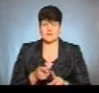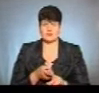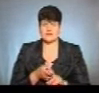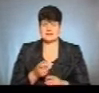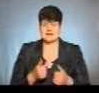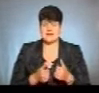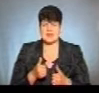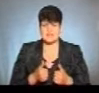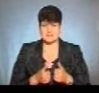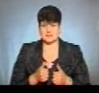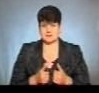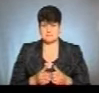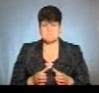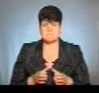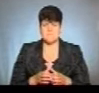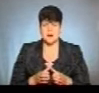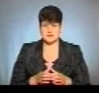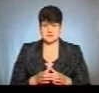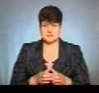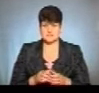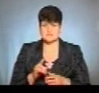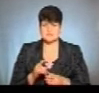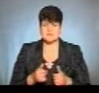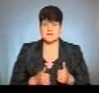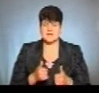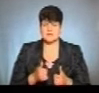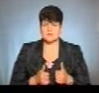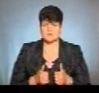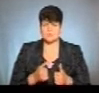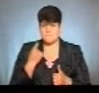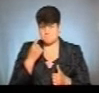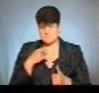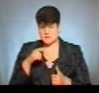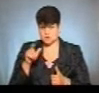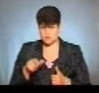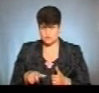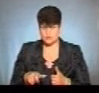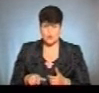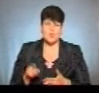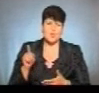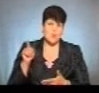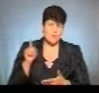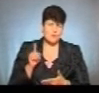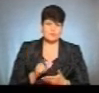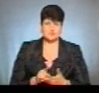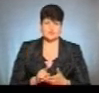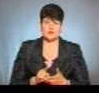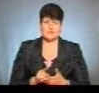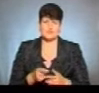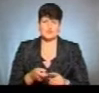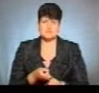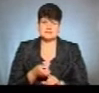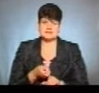рейтинг партії з рейтингом персони. Обов'язково